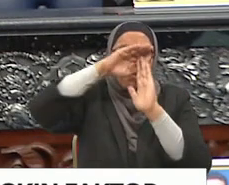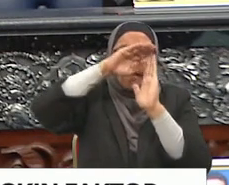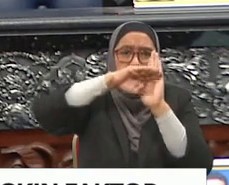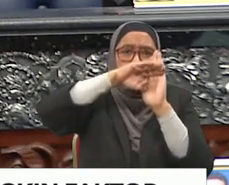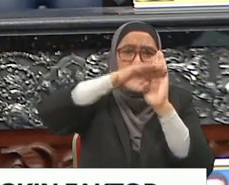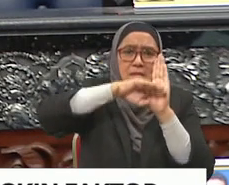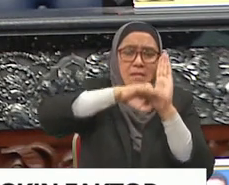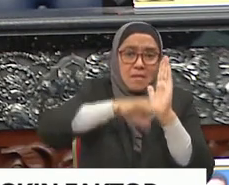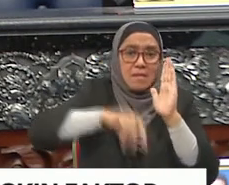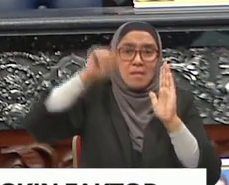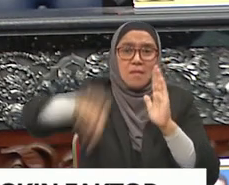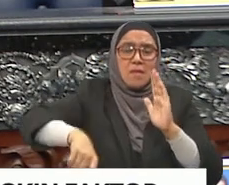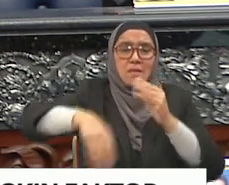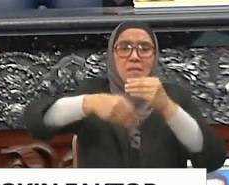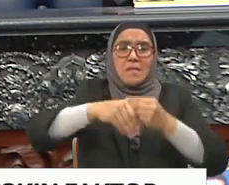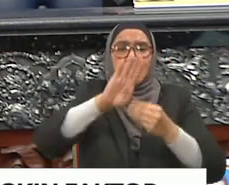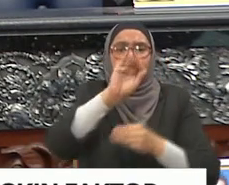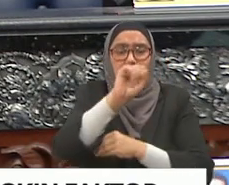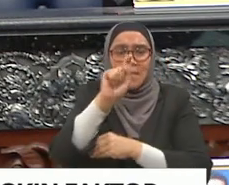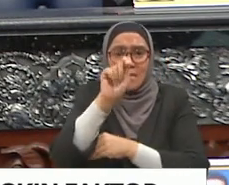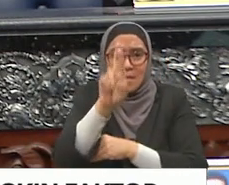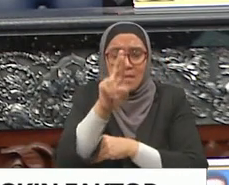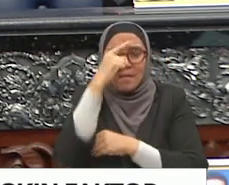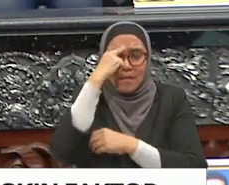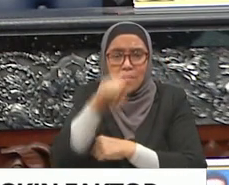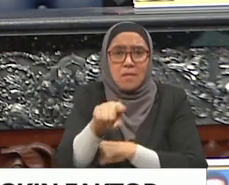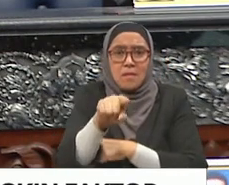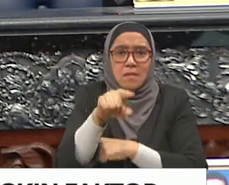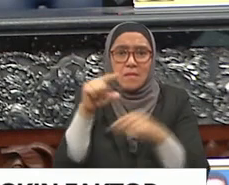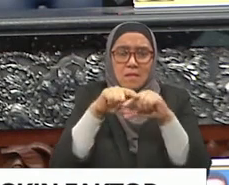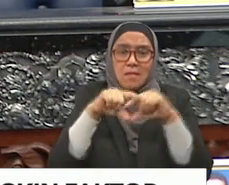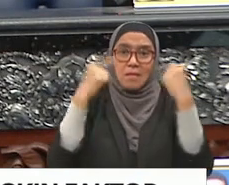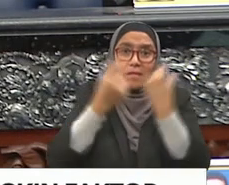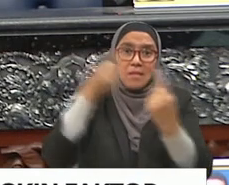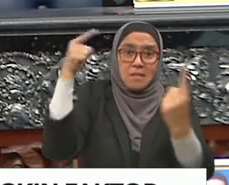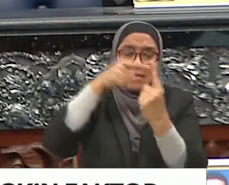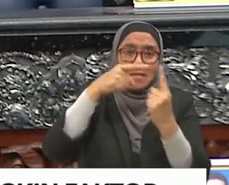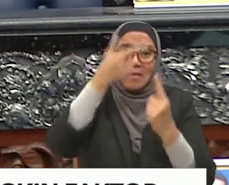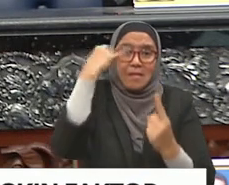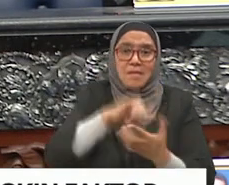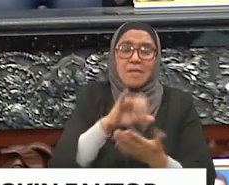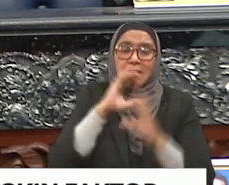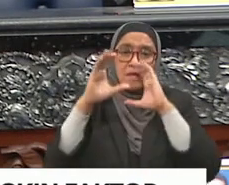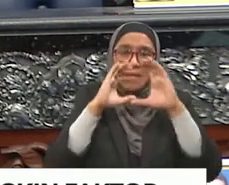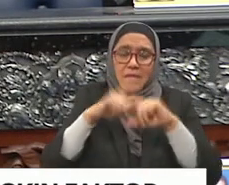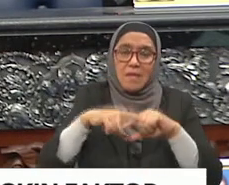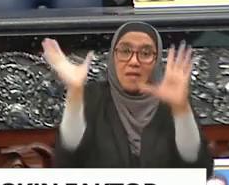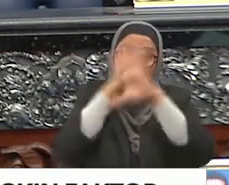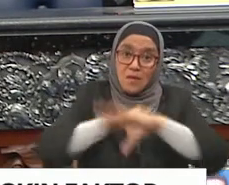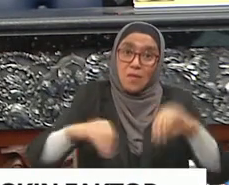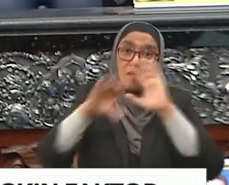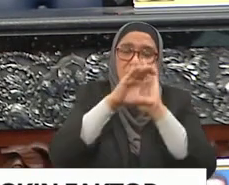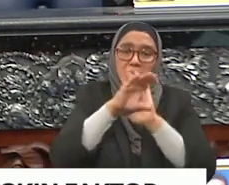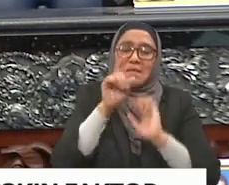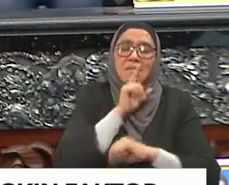kepada booster shot untuk golongan tertentu. Sebab itu saya dah umum, Sarawak sebagai contohnya, warga emas akan ditawarkan dengan dos